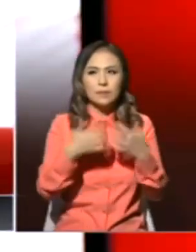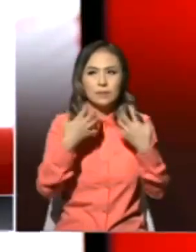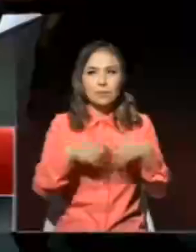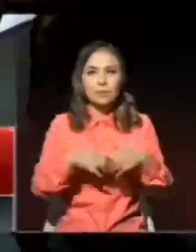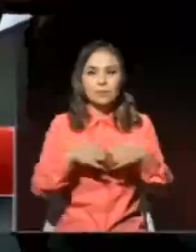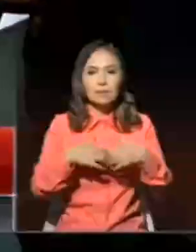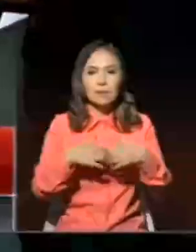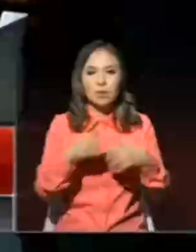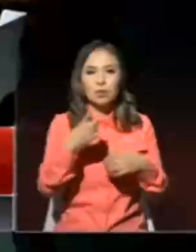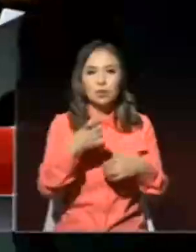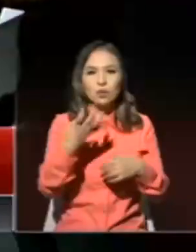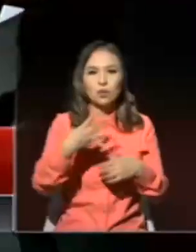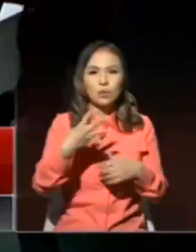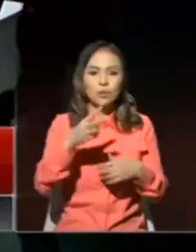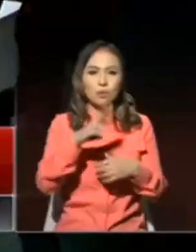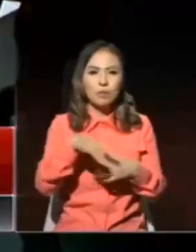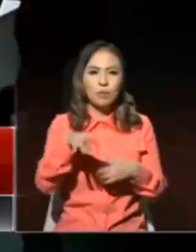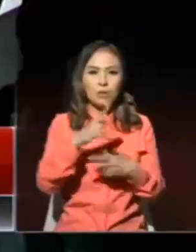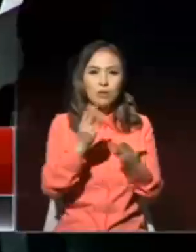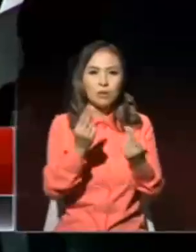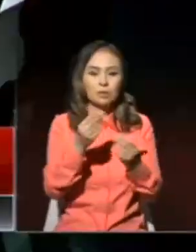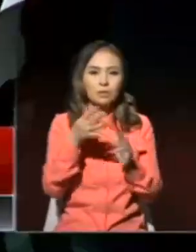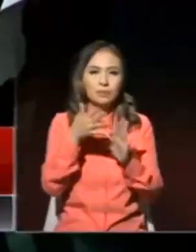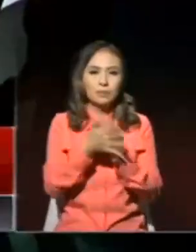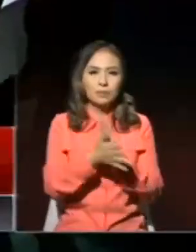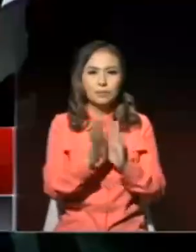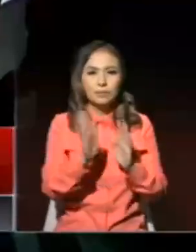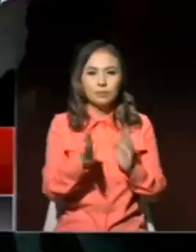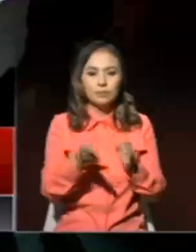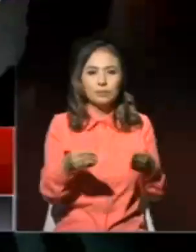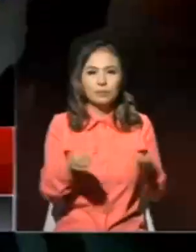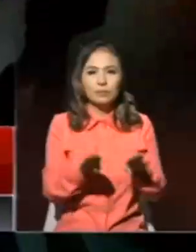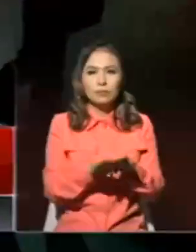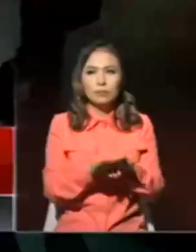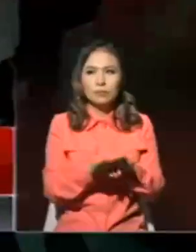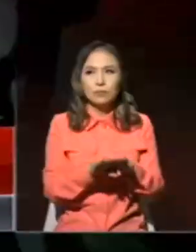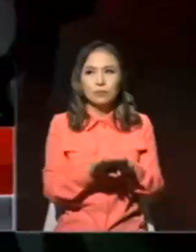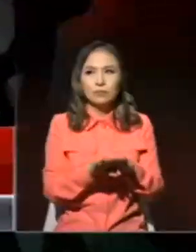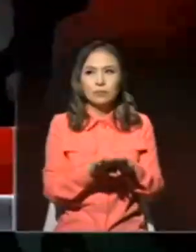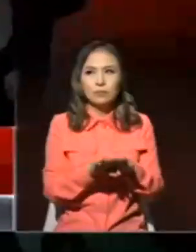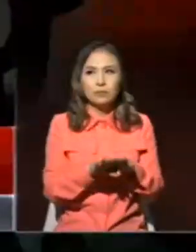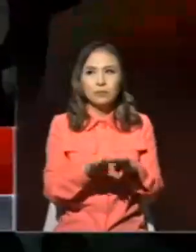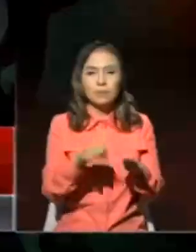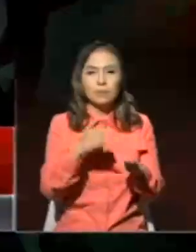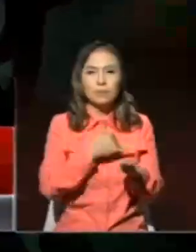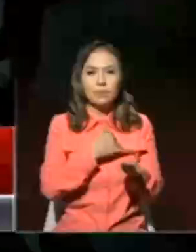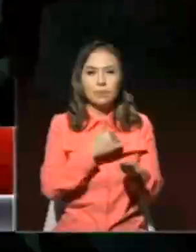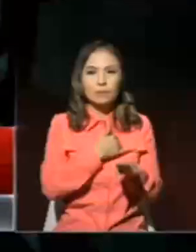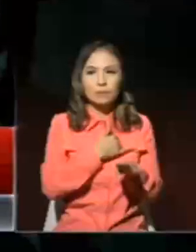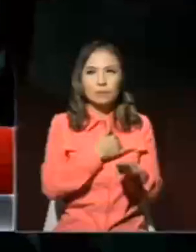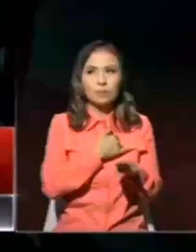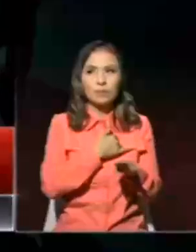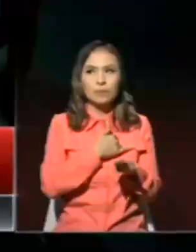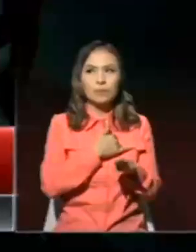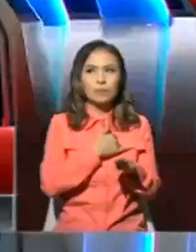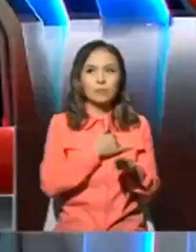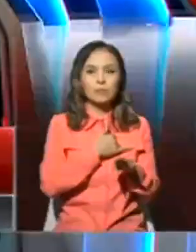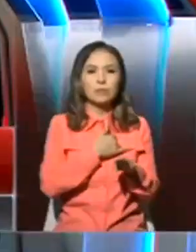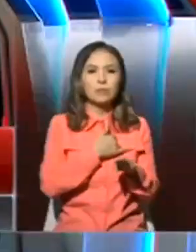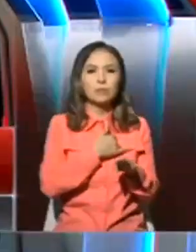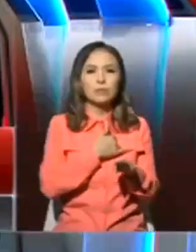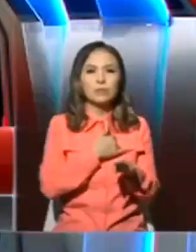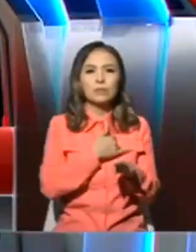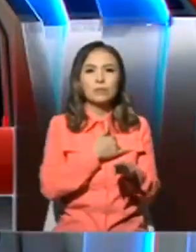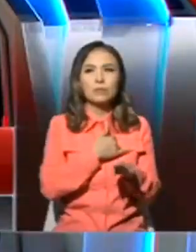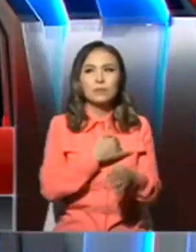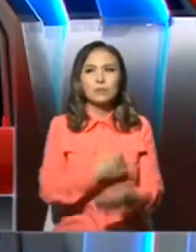жаңағы 140 миллиард теңге қаржы жұмсалады. Әрбір бізде айтып отырсыз ба? Иә, иә, иә. Енді қараңыз. Жұмсалмайды